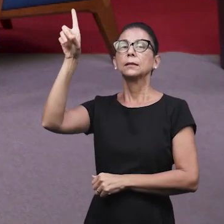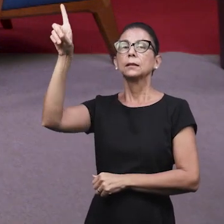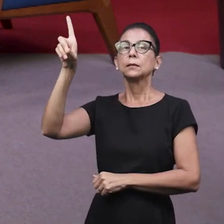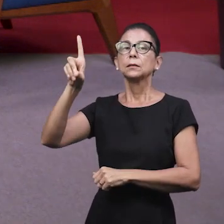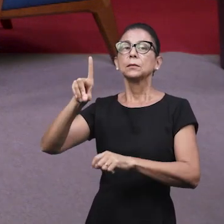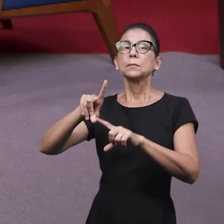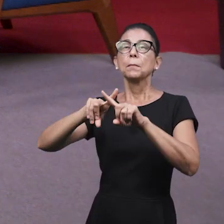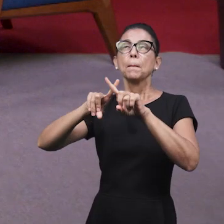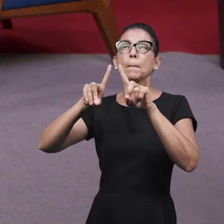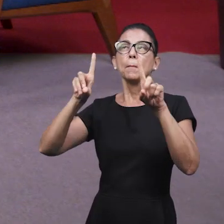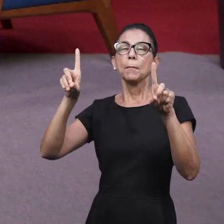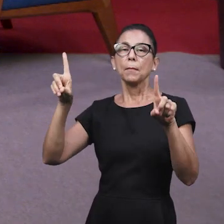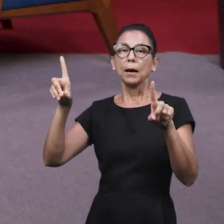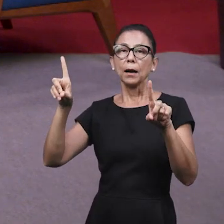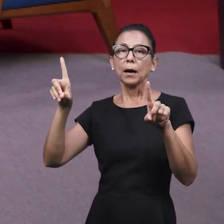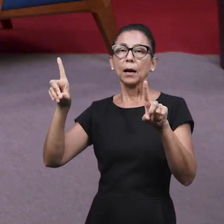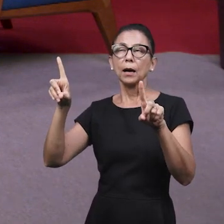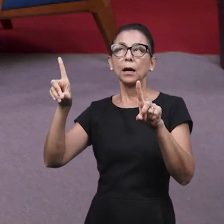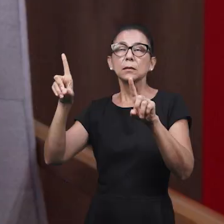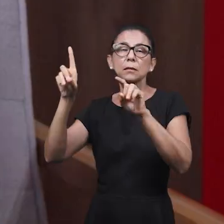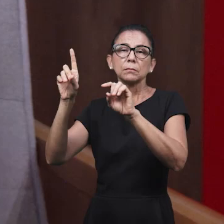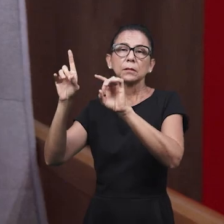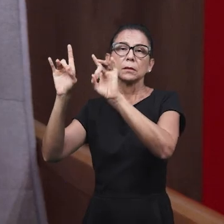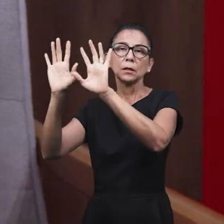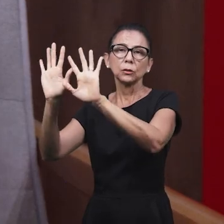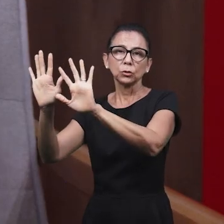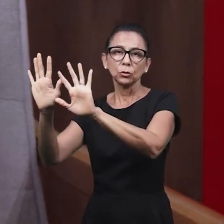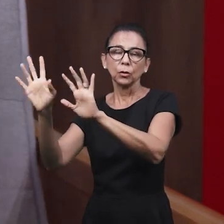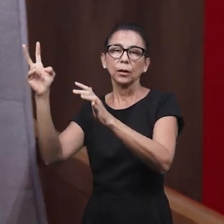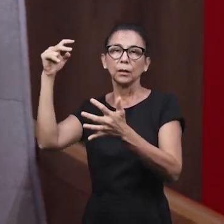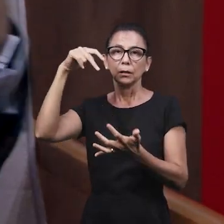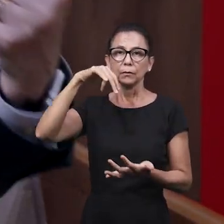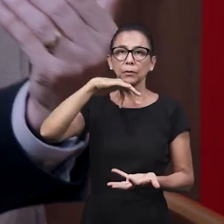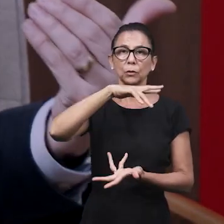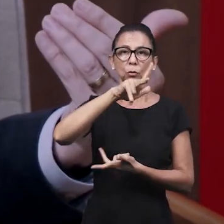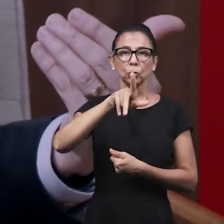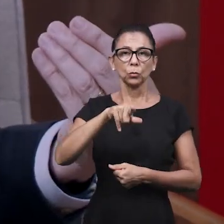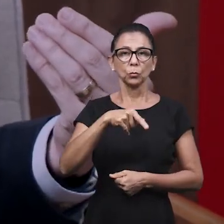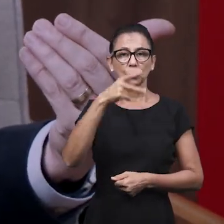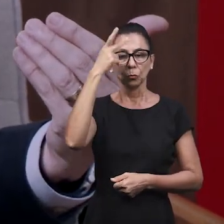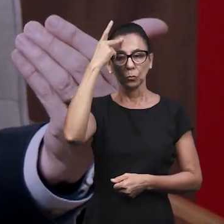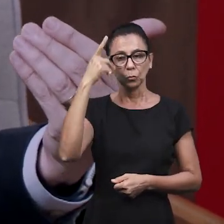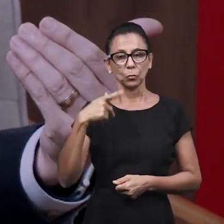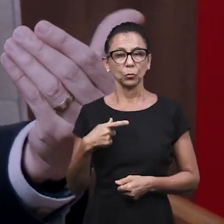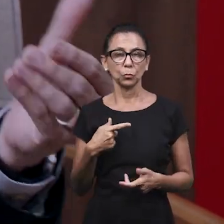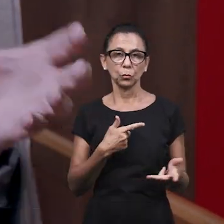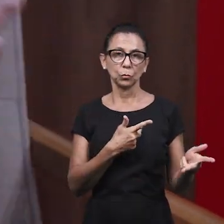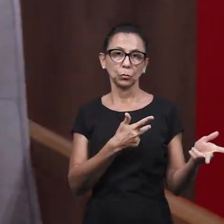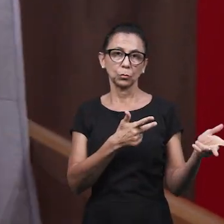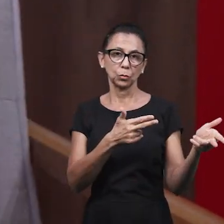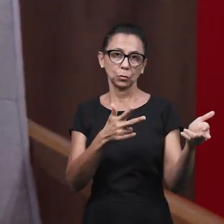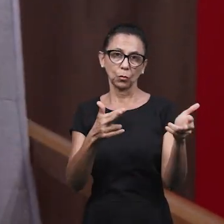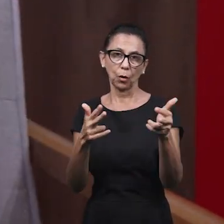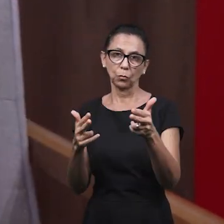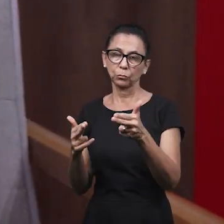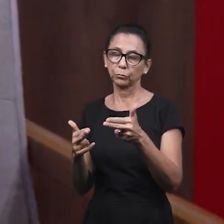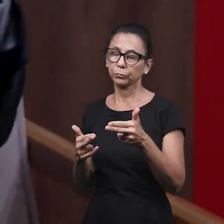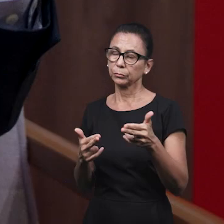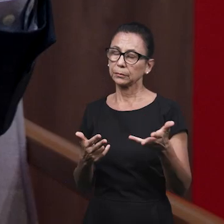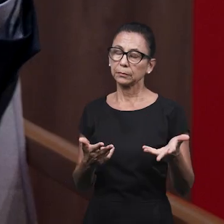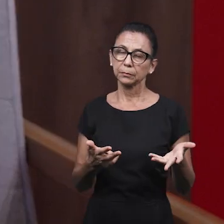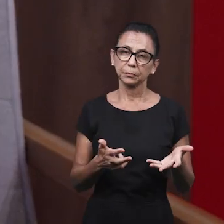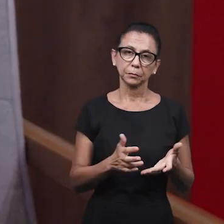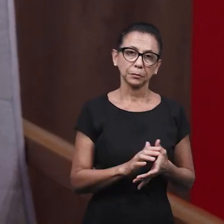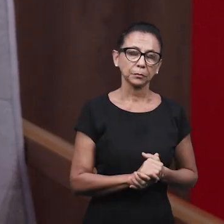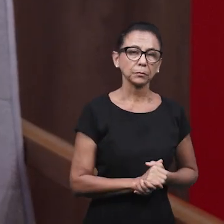en habitant dans le corps en chair, en os, comme nous. Donc,